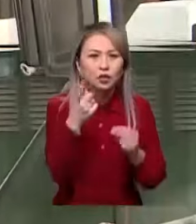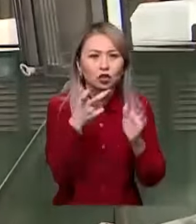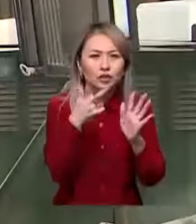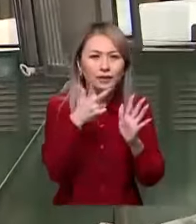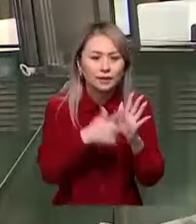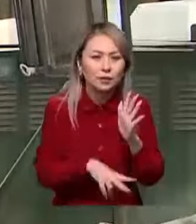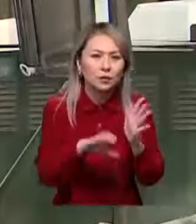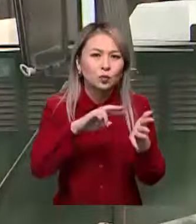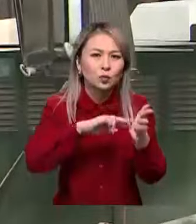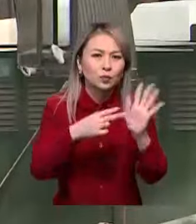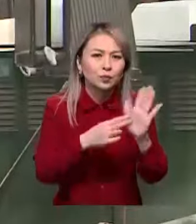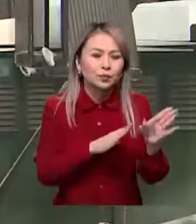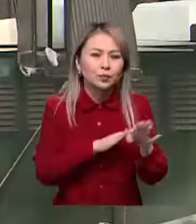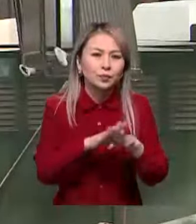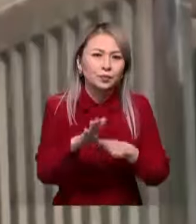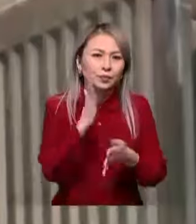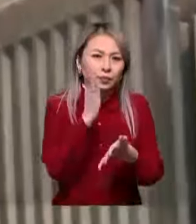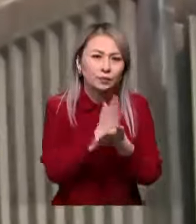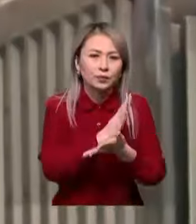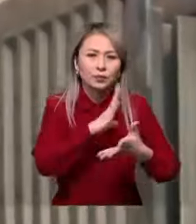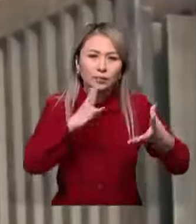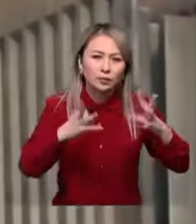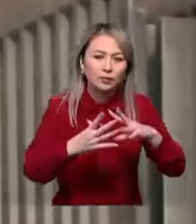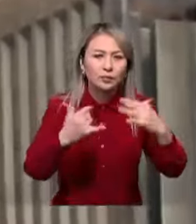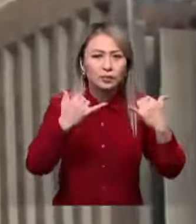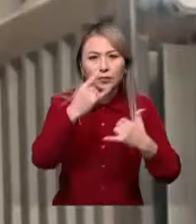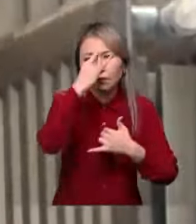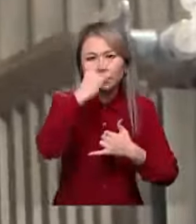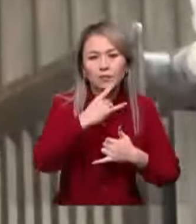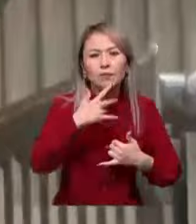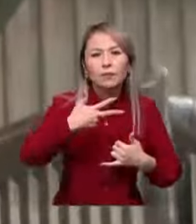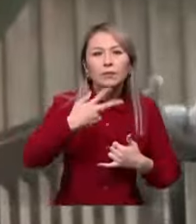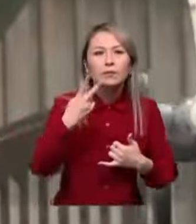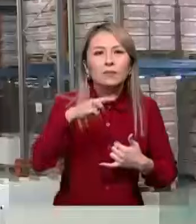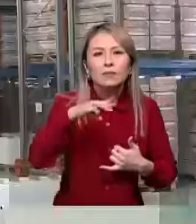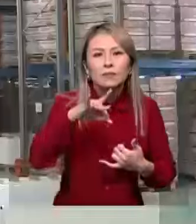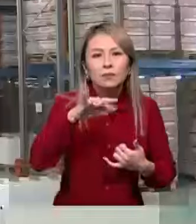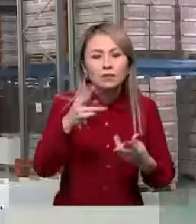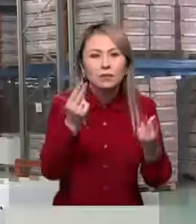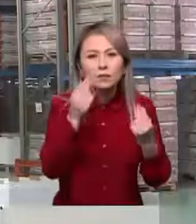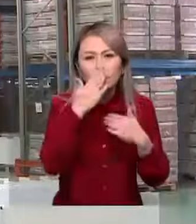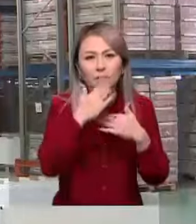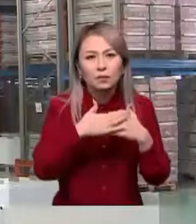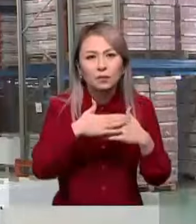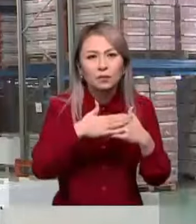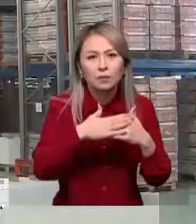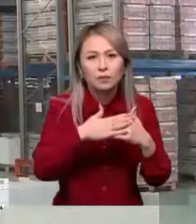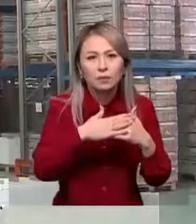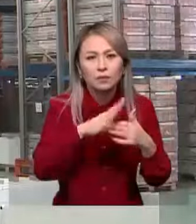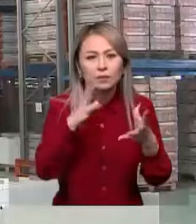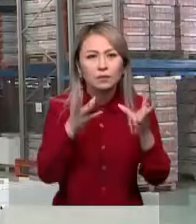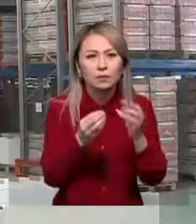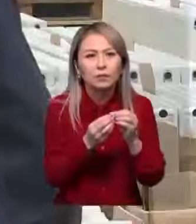180 индустриялық жобаны іске асыруды жоспарлап отыр. Жалпы бүгінде Қазақстанда 32 триллион теңгеге